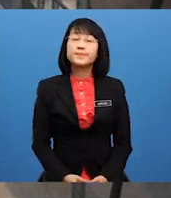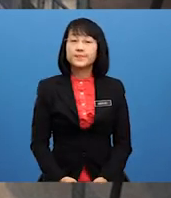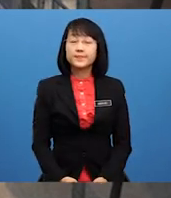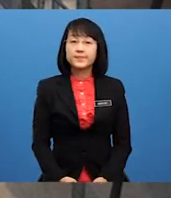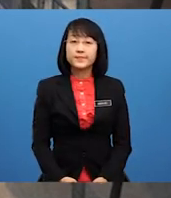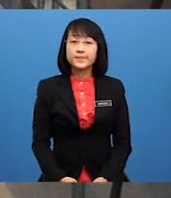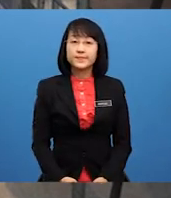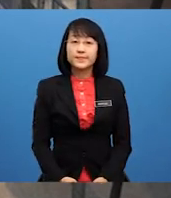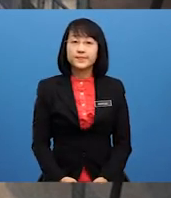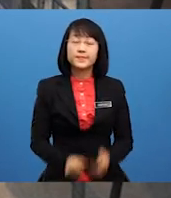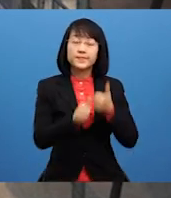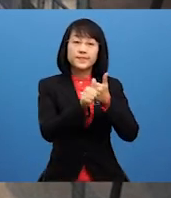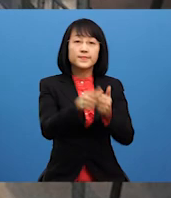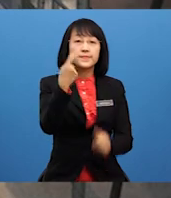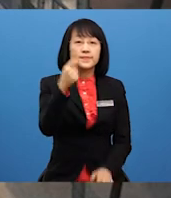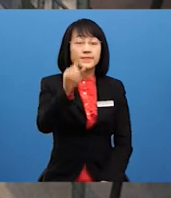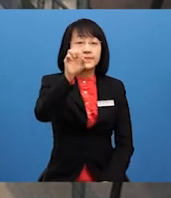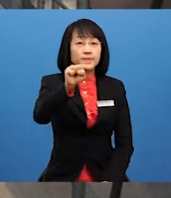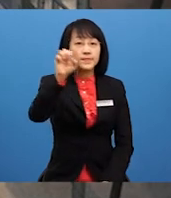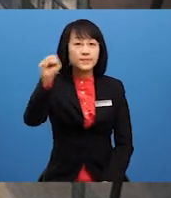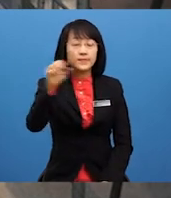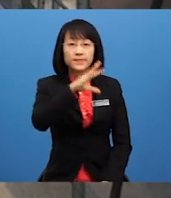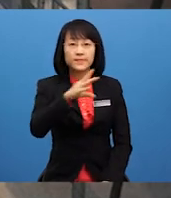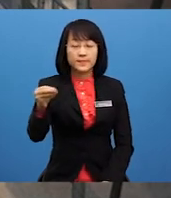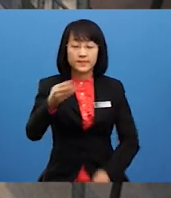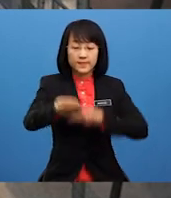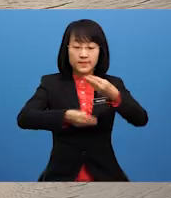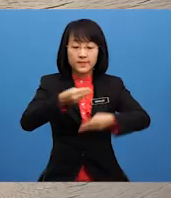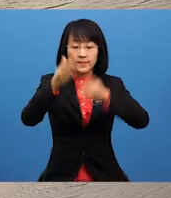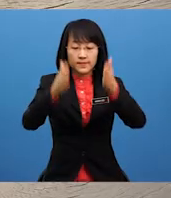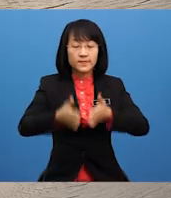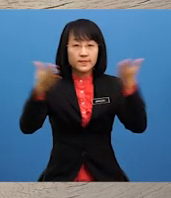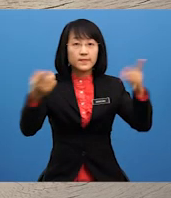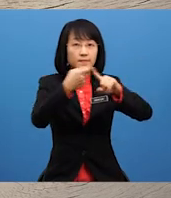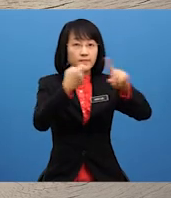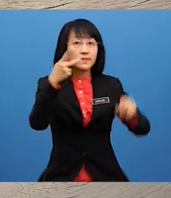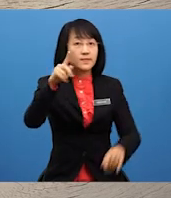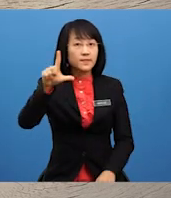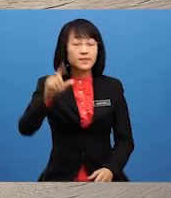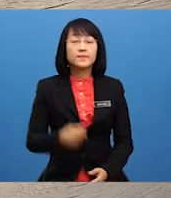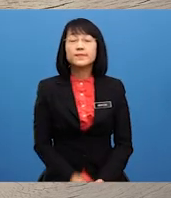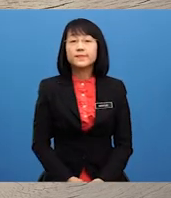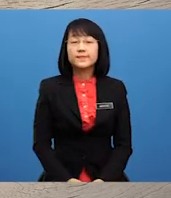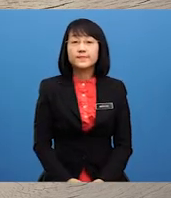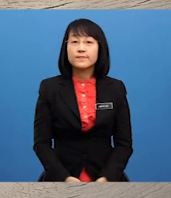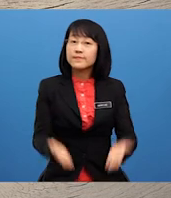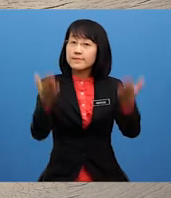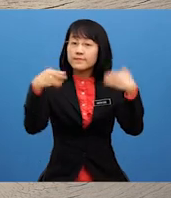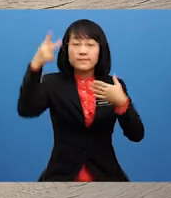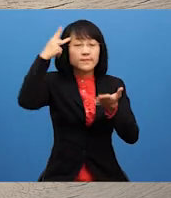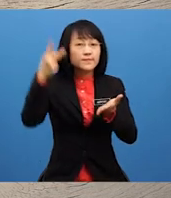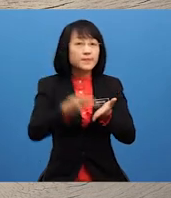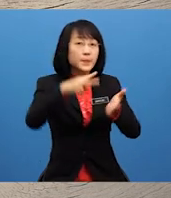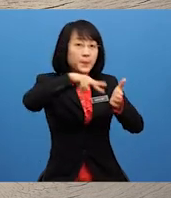Berdasarkan teks Sulalatus Salatin dan Saudagar Besar dari Kuala Lumpur. Baiklah pelajar, jom kita kenal